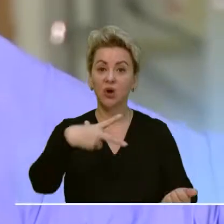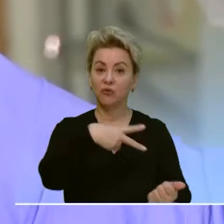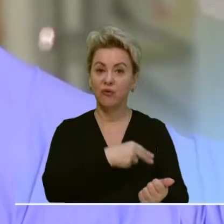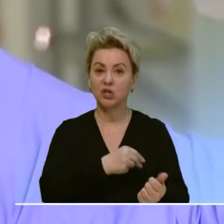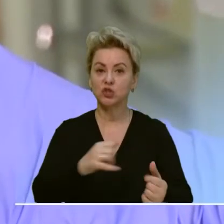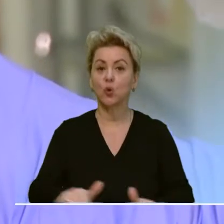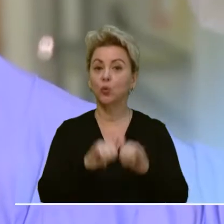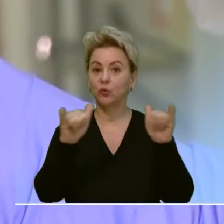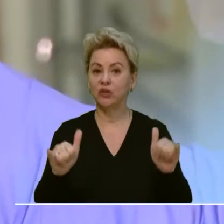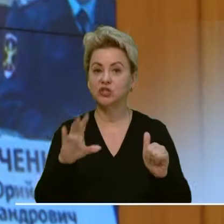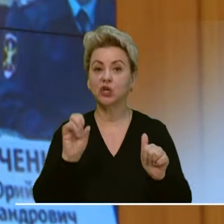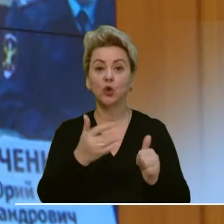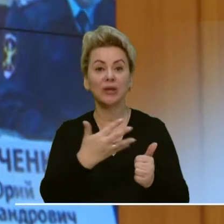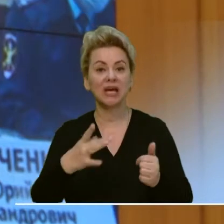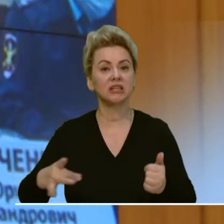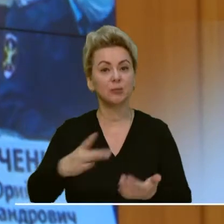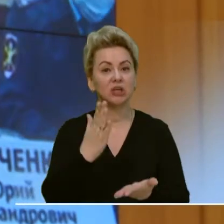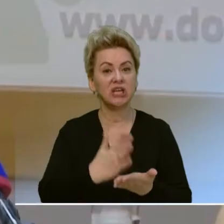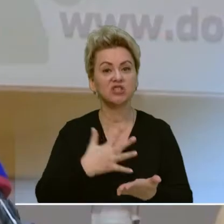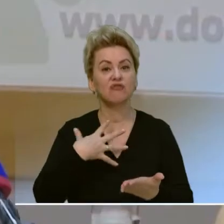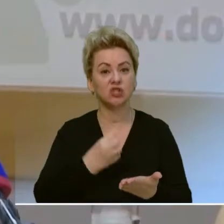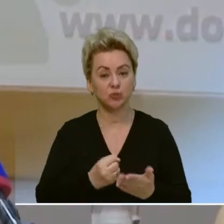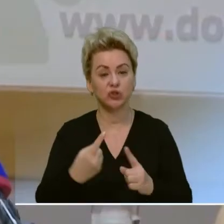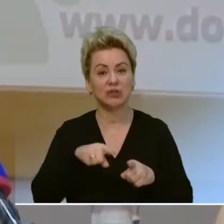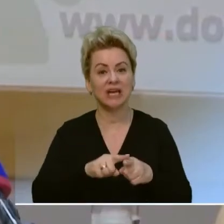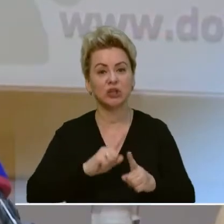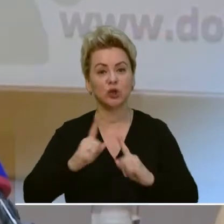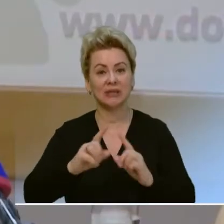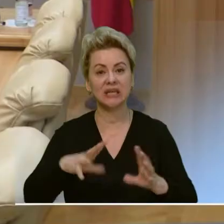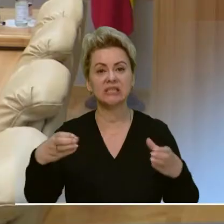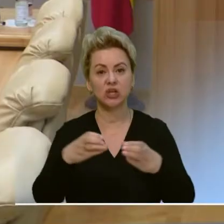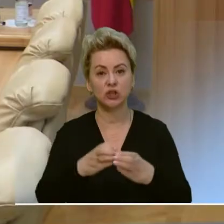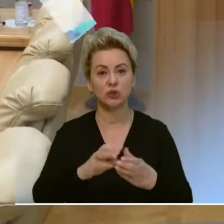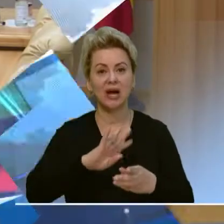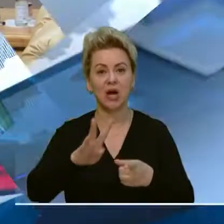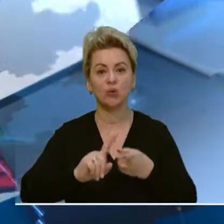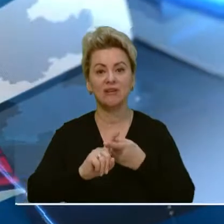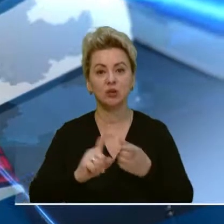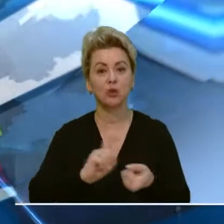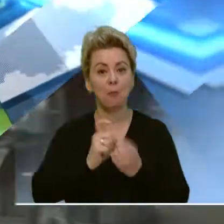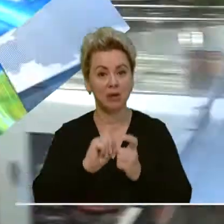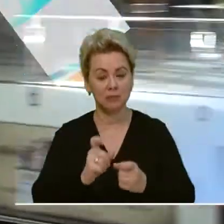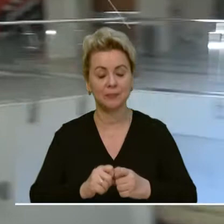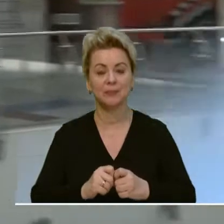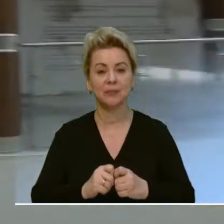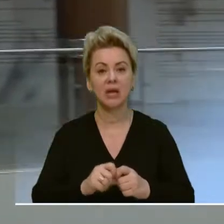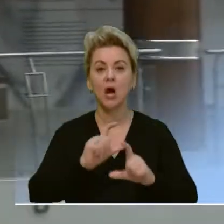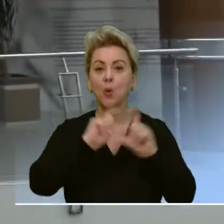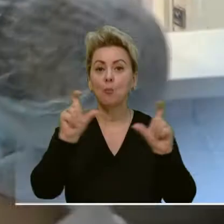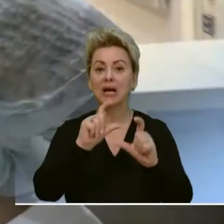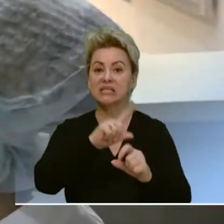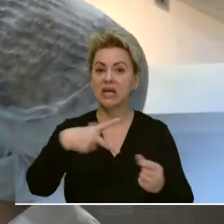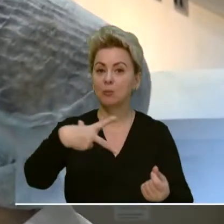Вакцинация набирает обороты, но к некоторым районам есть претензии. Итоги заседания штаба по борьбе с COVID-19. Магазин